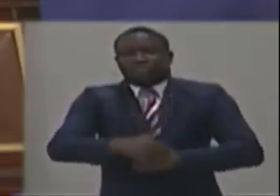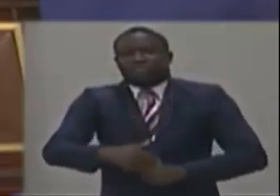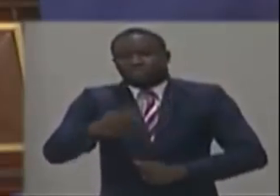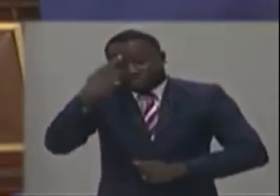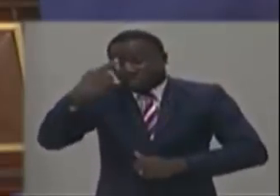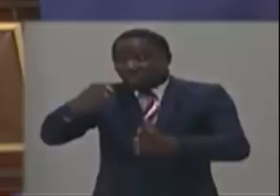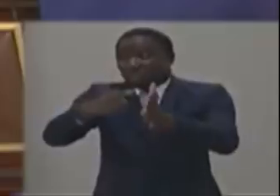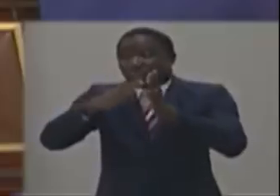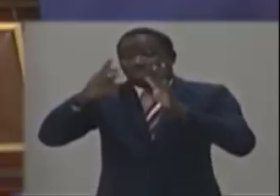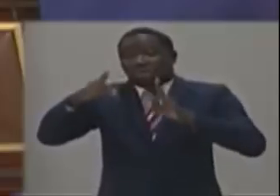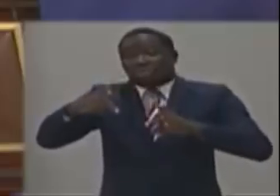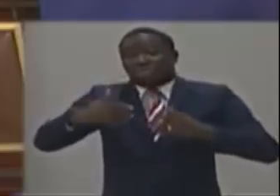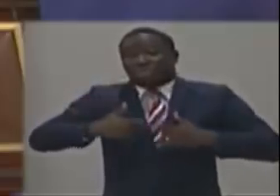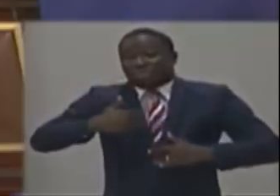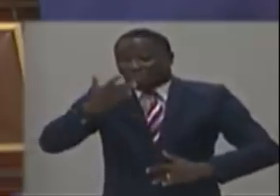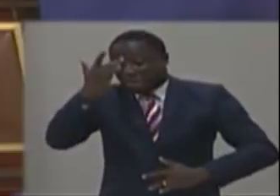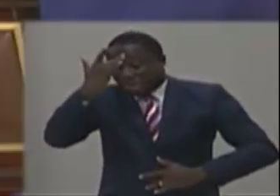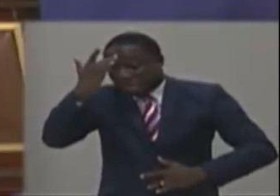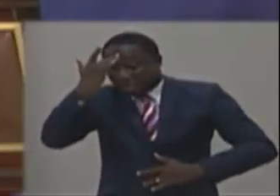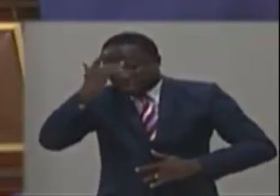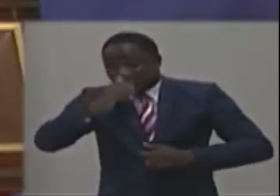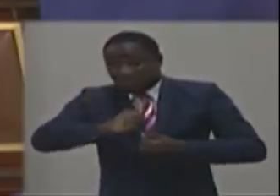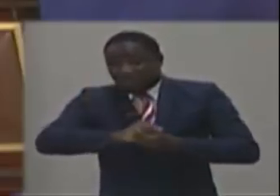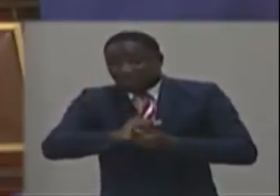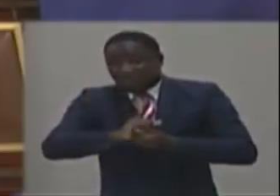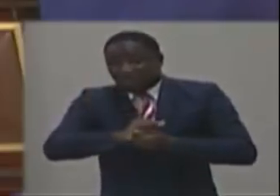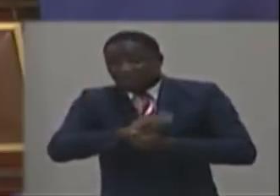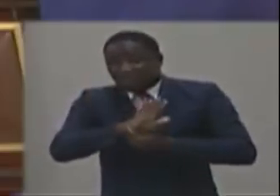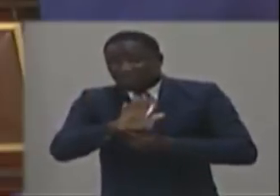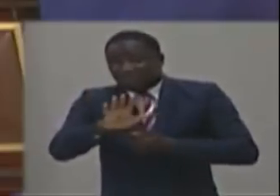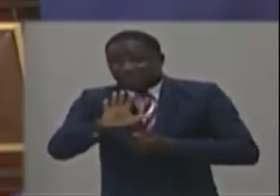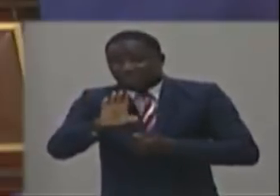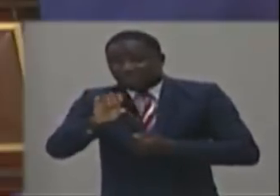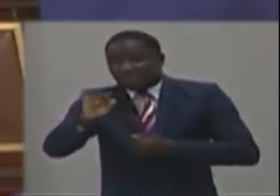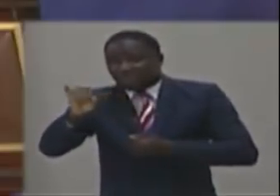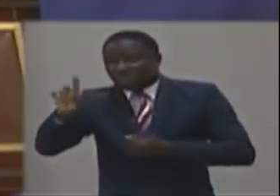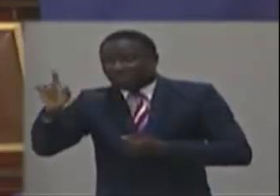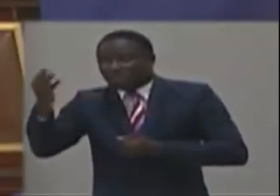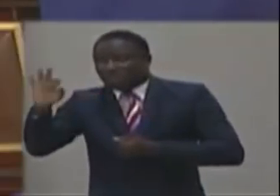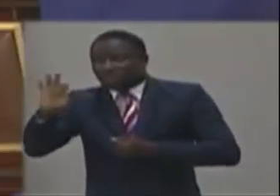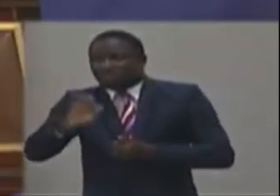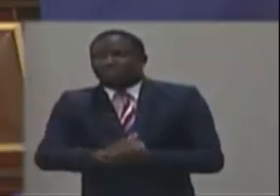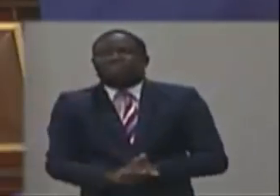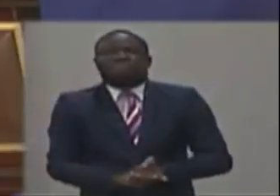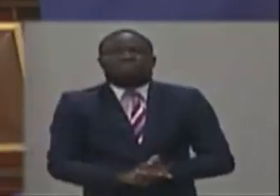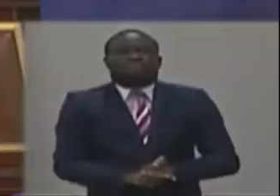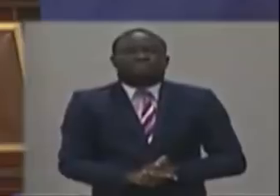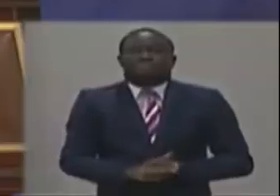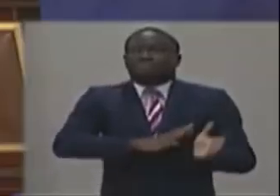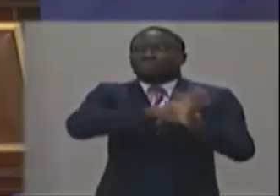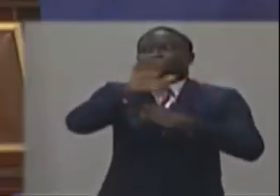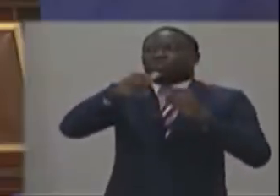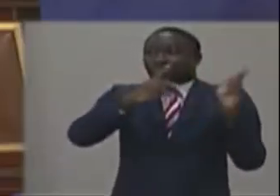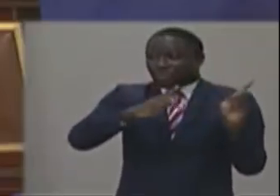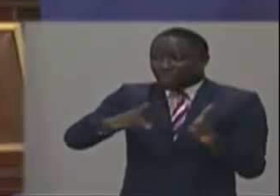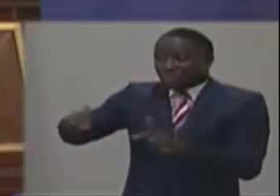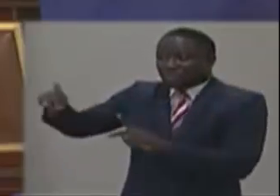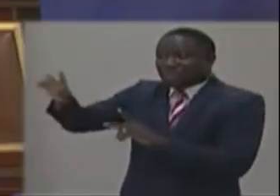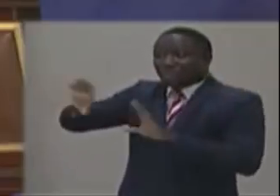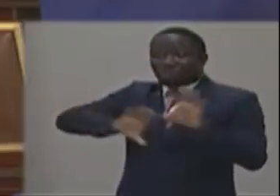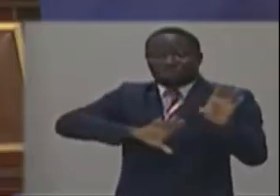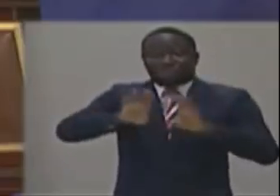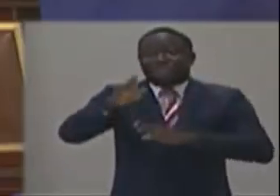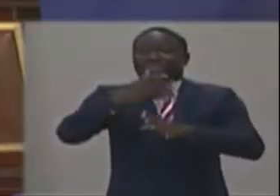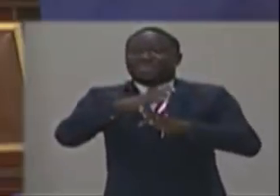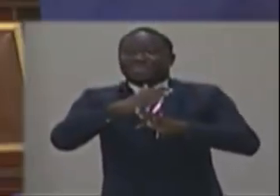pour recevoir les gens qui apprend une maladie qui est le coronavirus. Là. Tout préparatif ça au